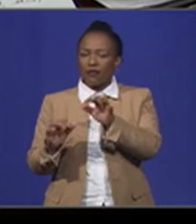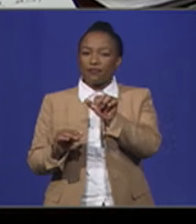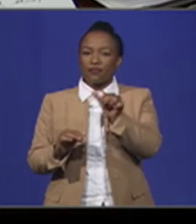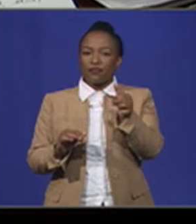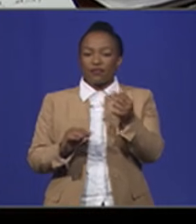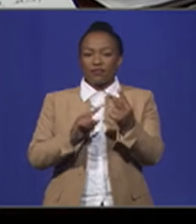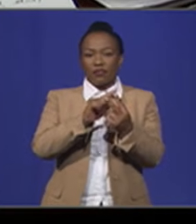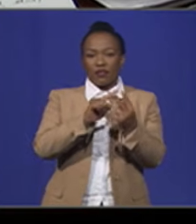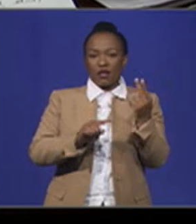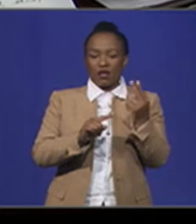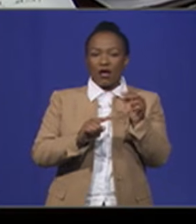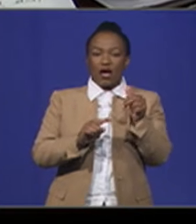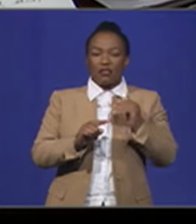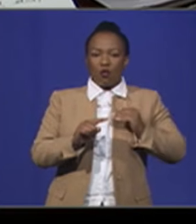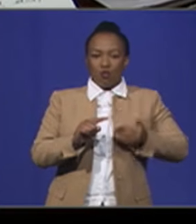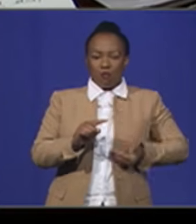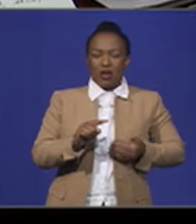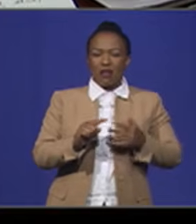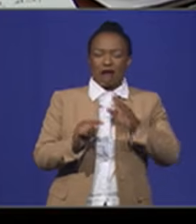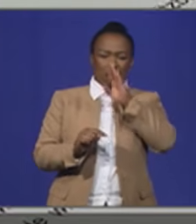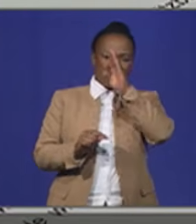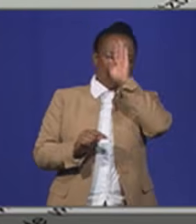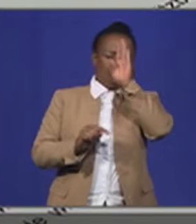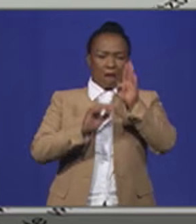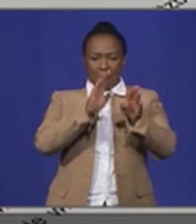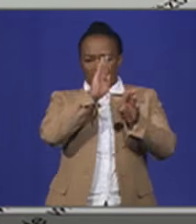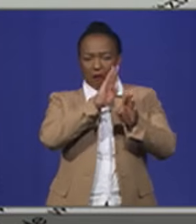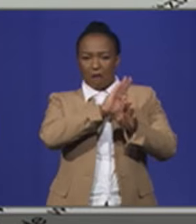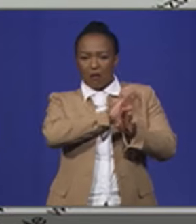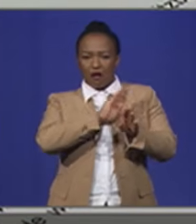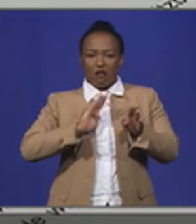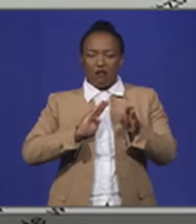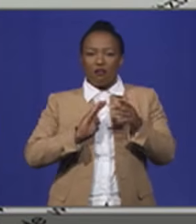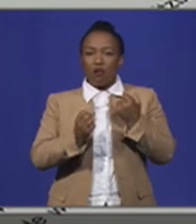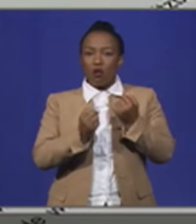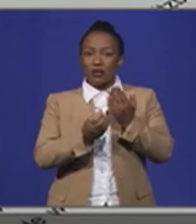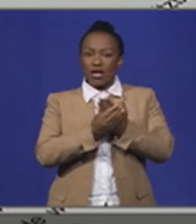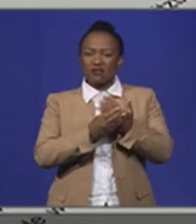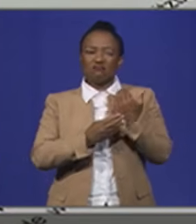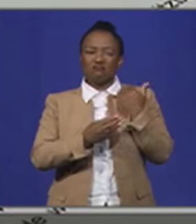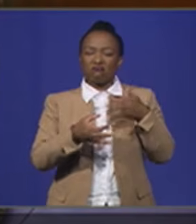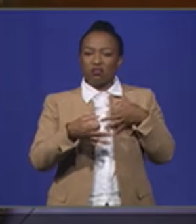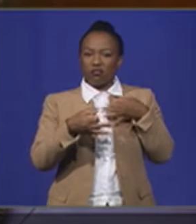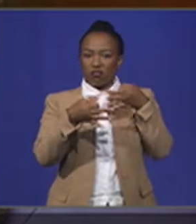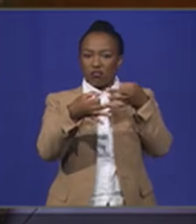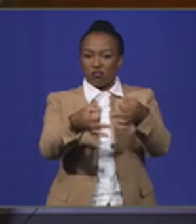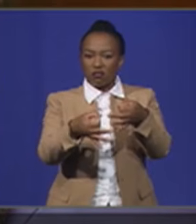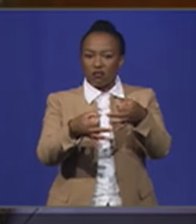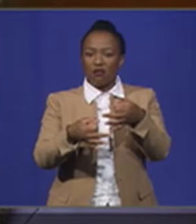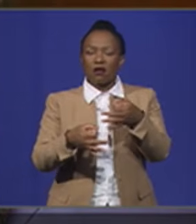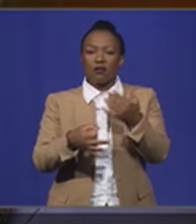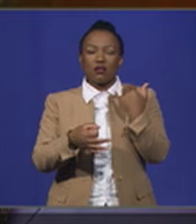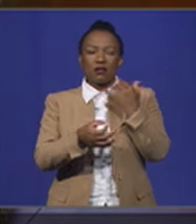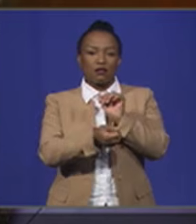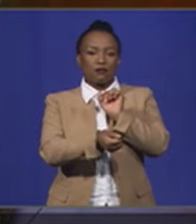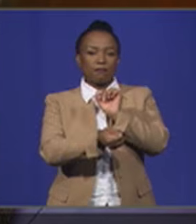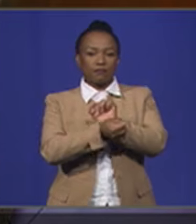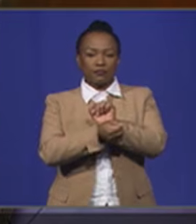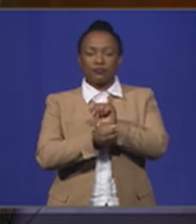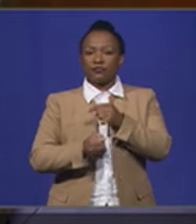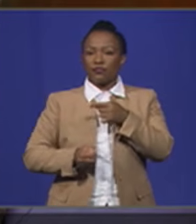ba basadi ba ne ba gobala. Kgetsi eno e ne ya diegisiwa mo dingwageng tse di fetileng. Ncengwa o ne a tshwarwa morago ga